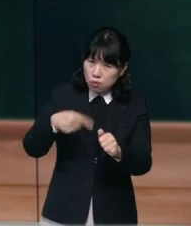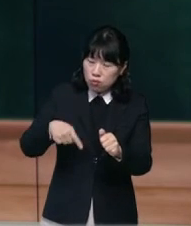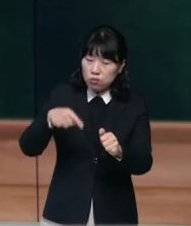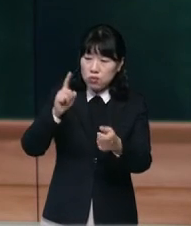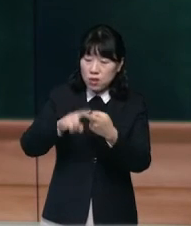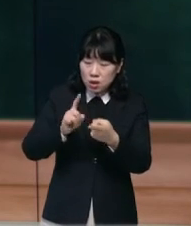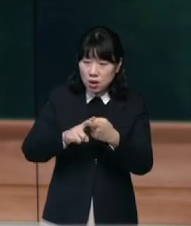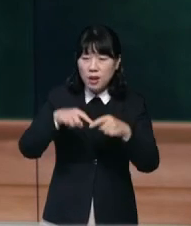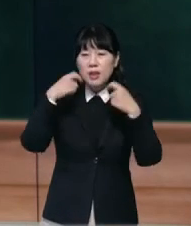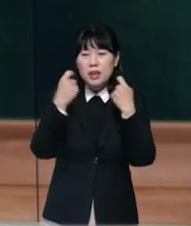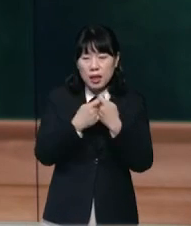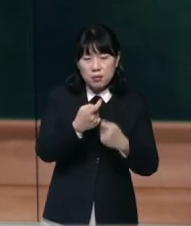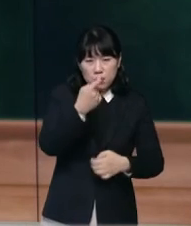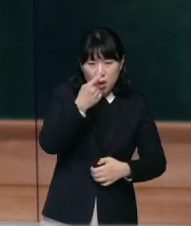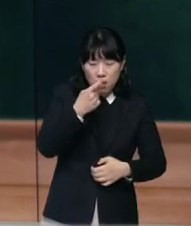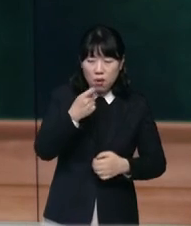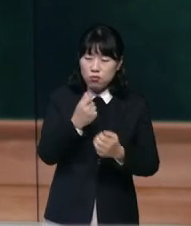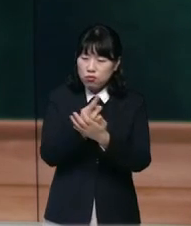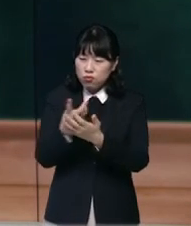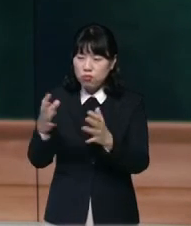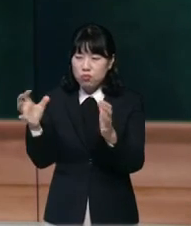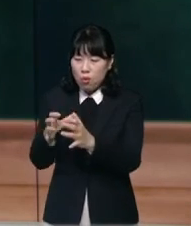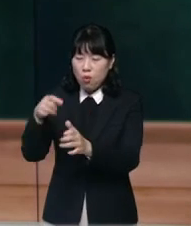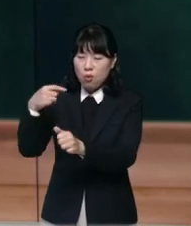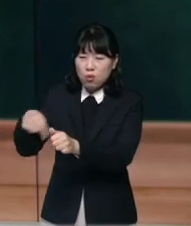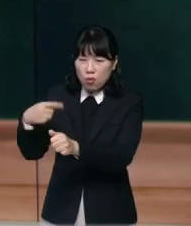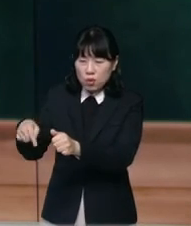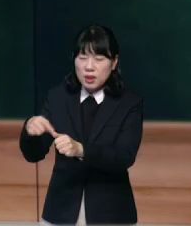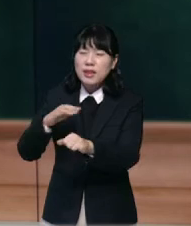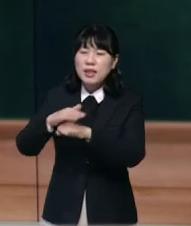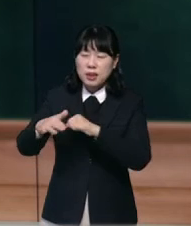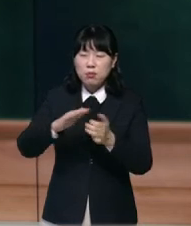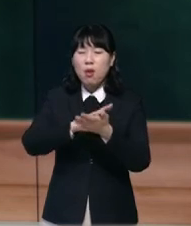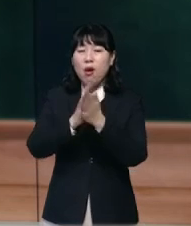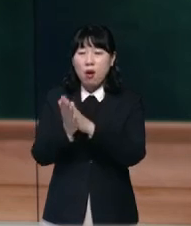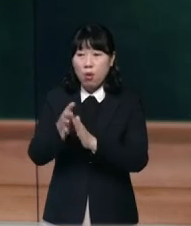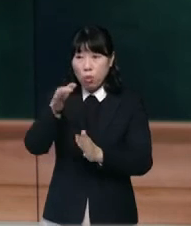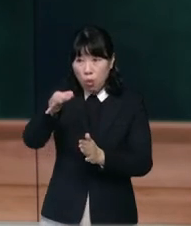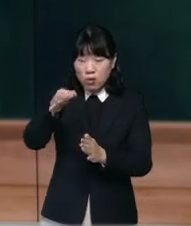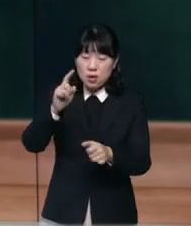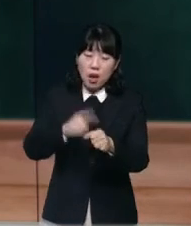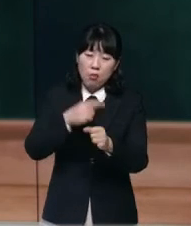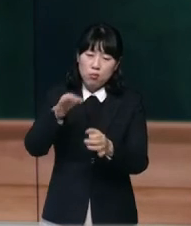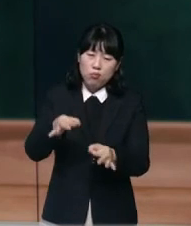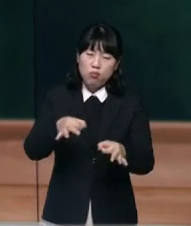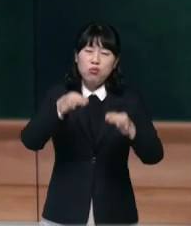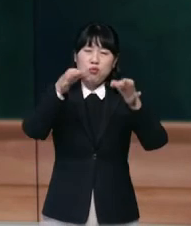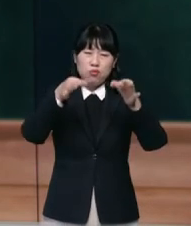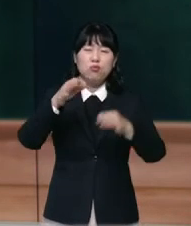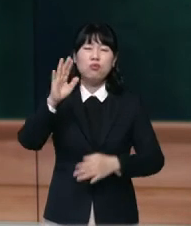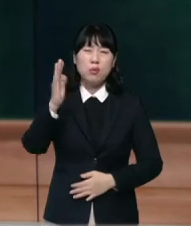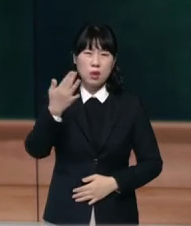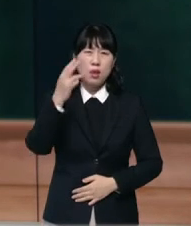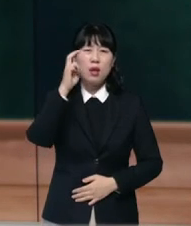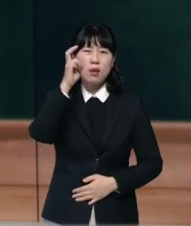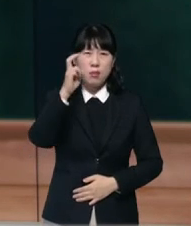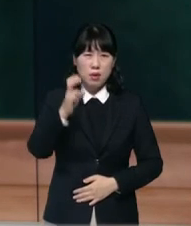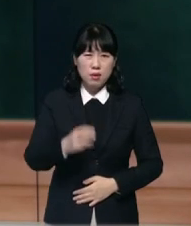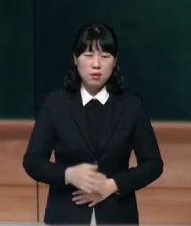개인 과 애나 소규모 그룹과 의 형태로 변했고 비용도 자연스럽게 올라간 것으로